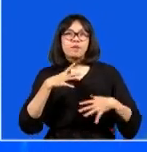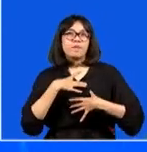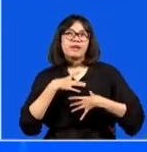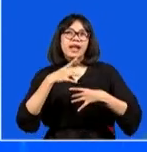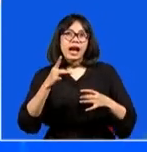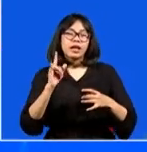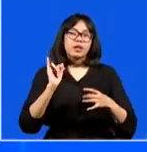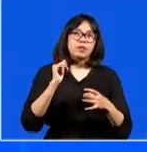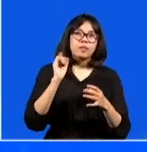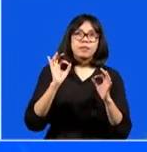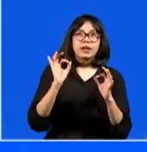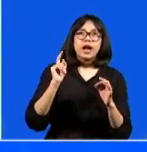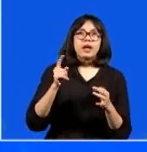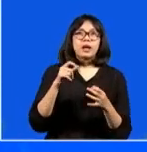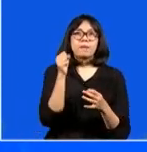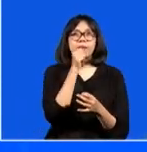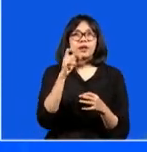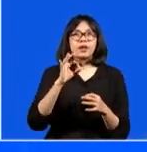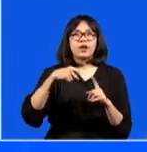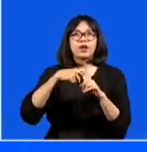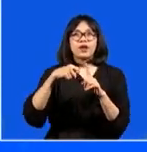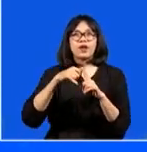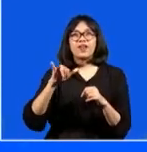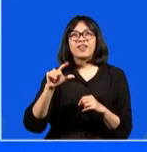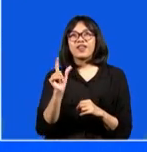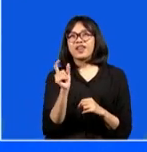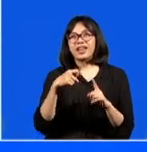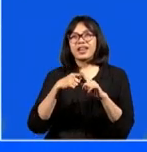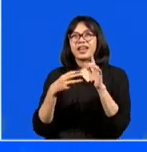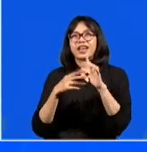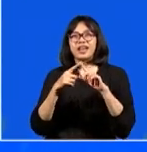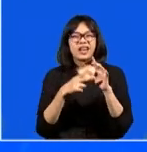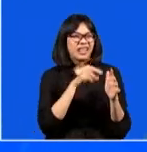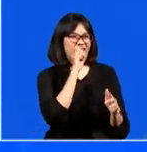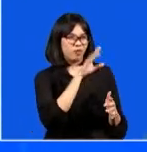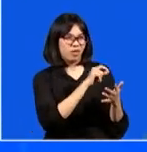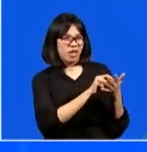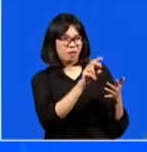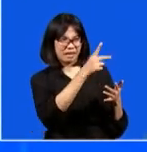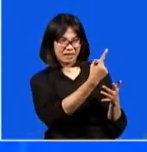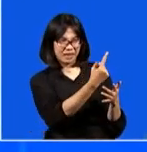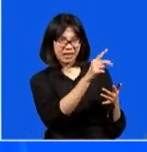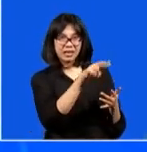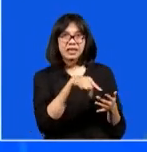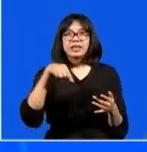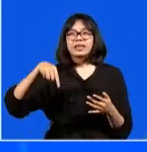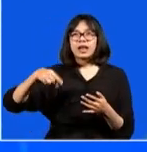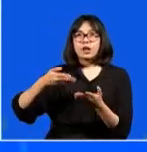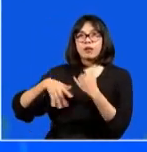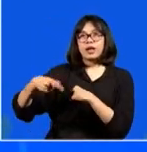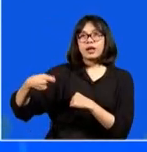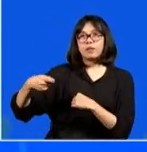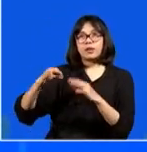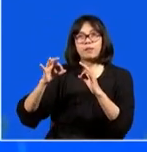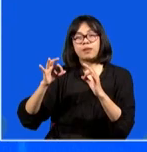dan mendidik ada penyanyi Oki Lukman dulu judulnya Aduh gila Terus sekarang melalui kilat Kemendikbud ristek berupaya